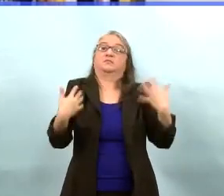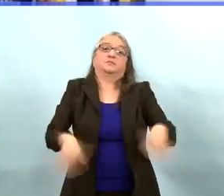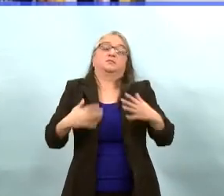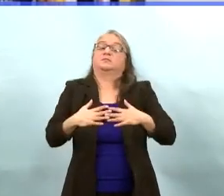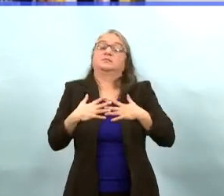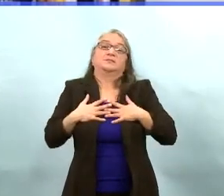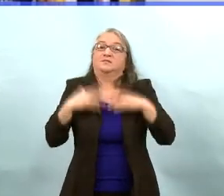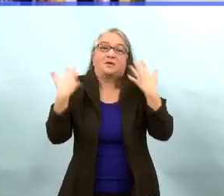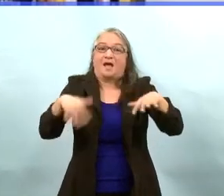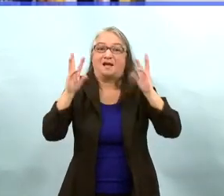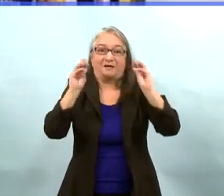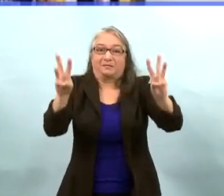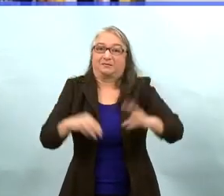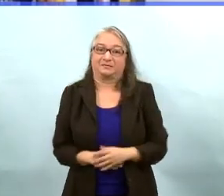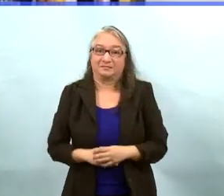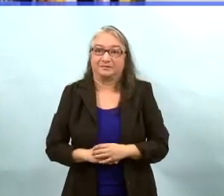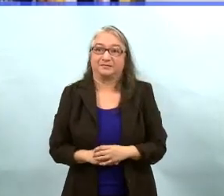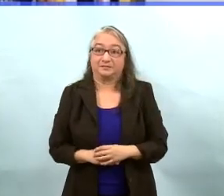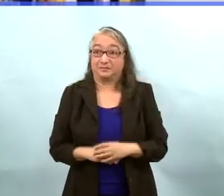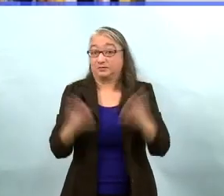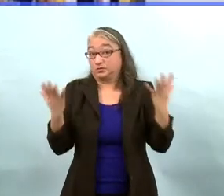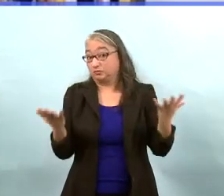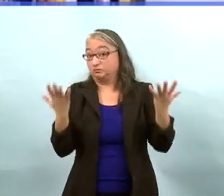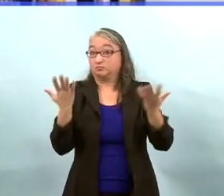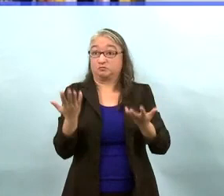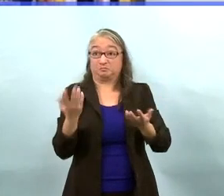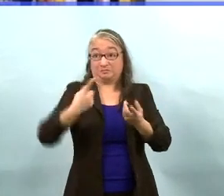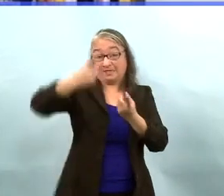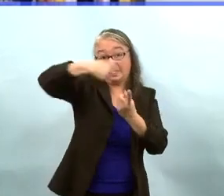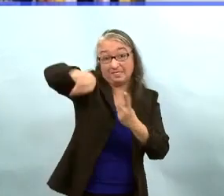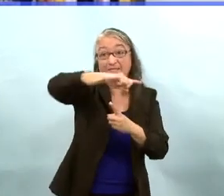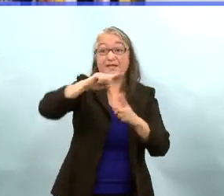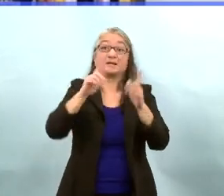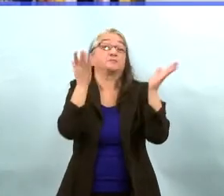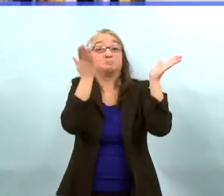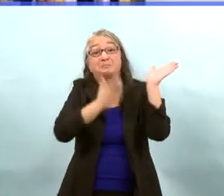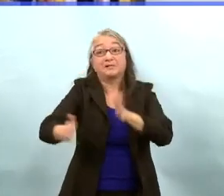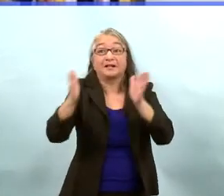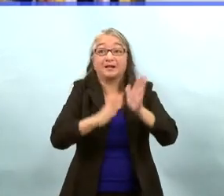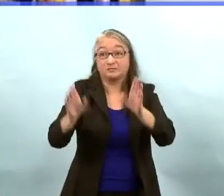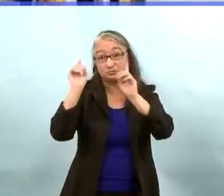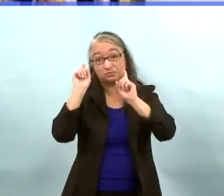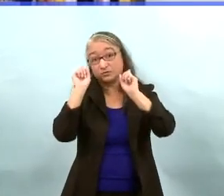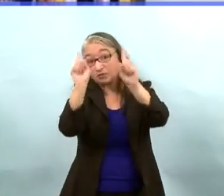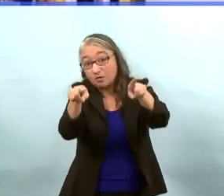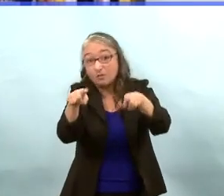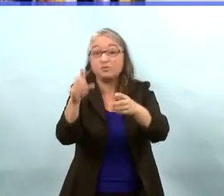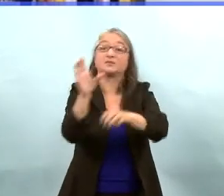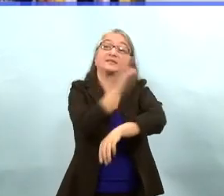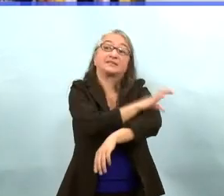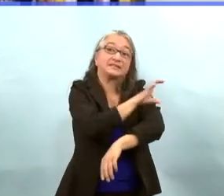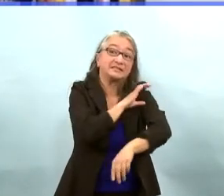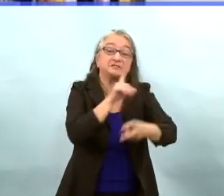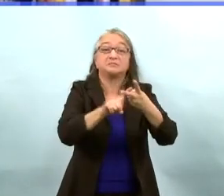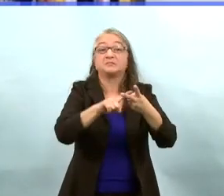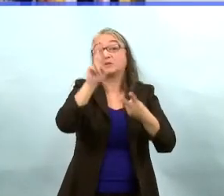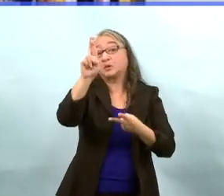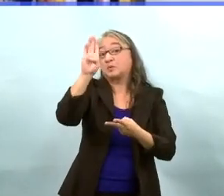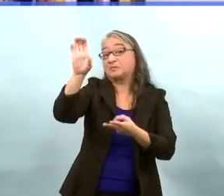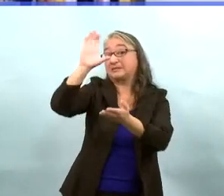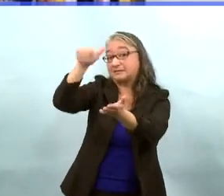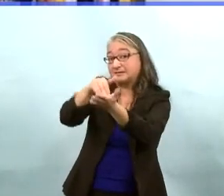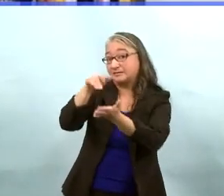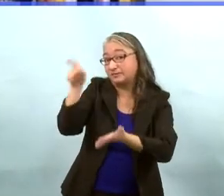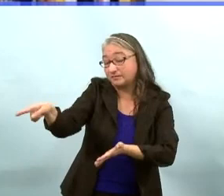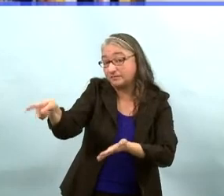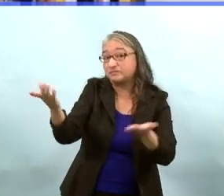ça, c'est seulement les personnes qui comptent se rendre dans les cliniques de vaccination provinciales ou régionales. Il y a encore